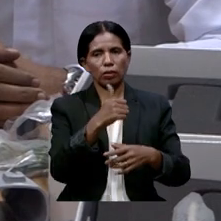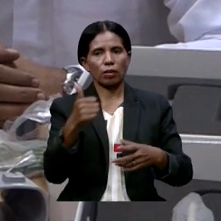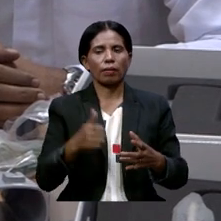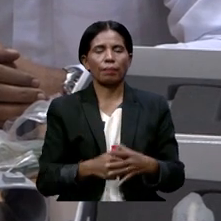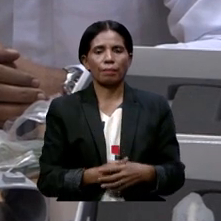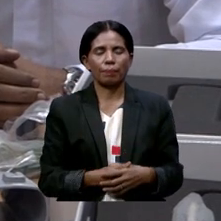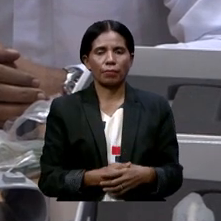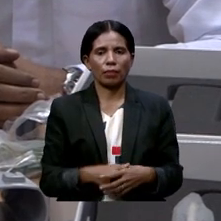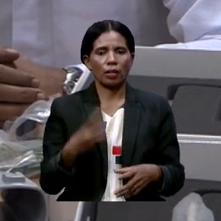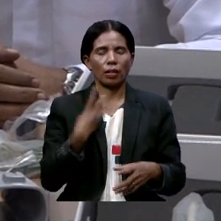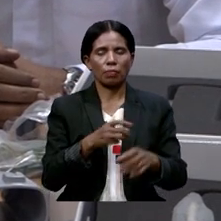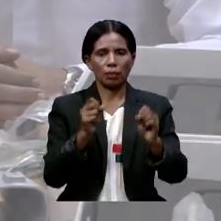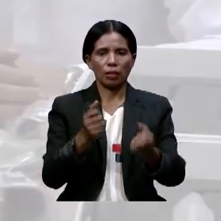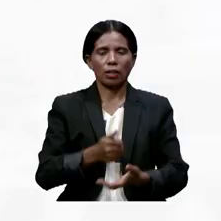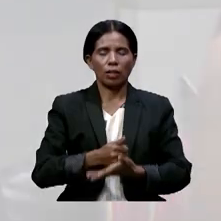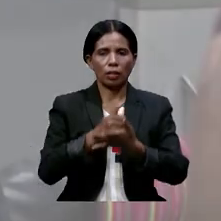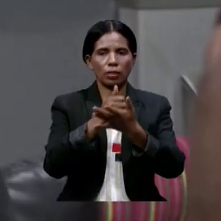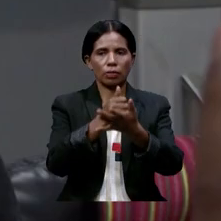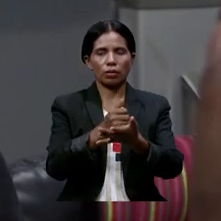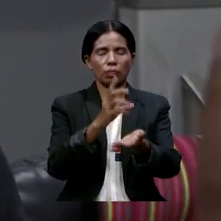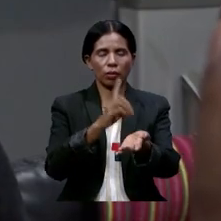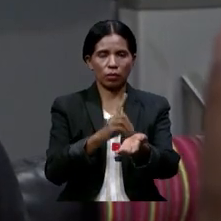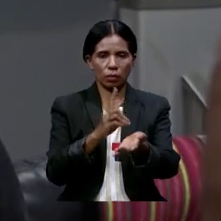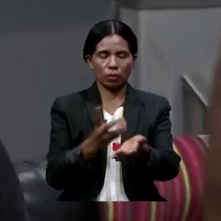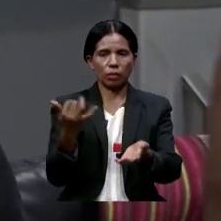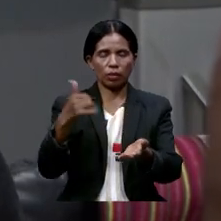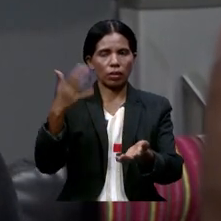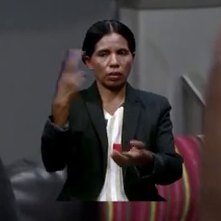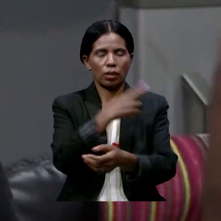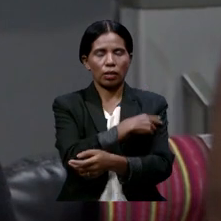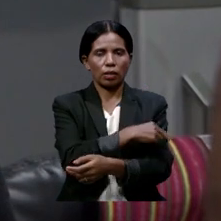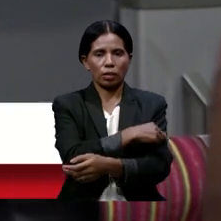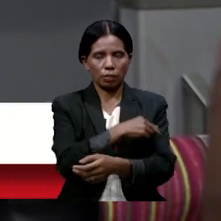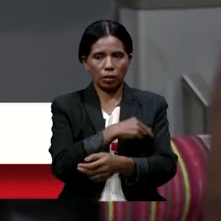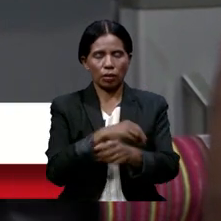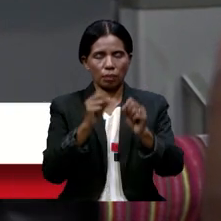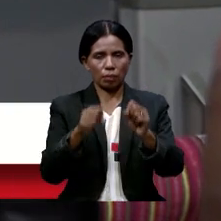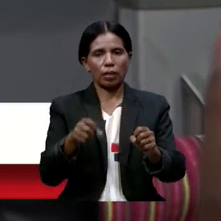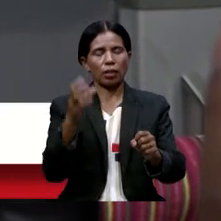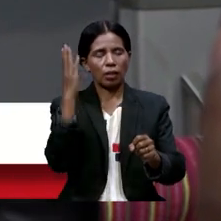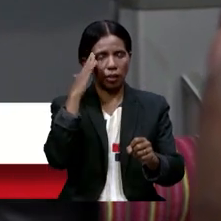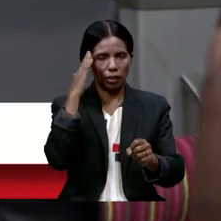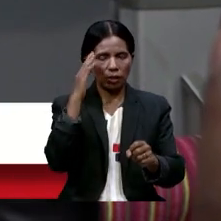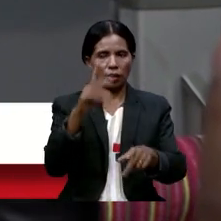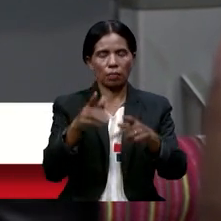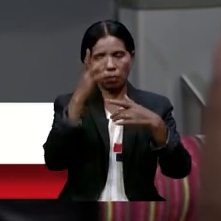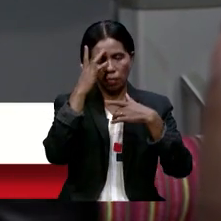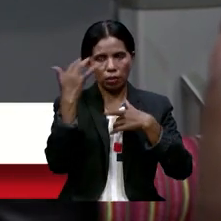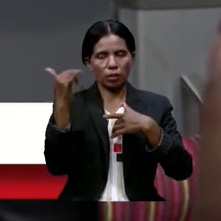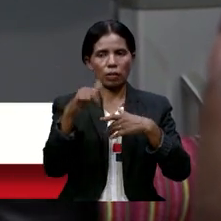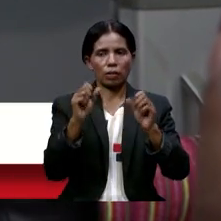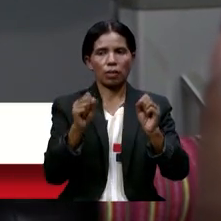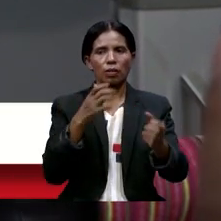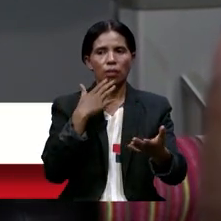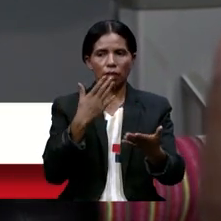untuk bisa membantu para tenaga medis di rumah sakit bisa memeriksa para pasien yang itu tidak mampu lebih baik lagi